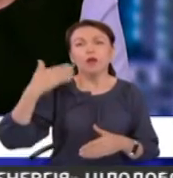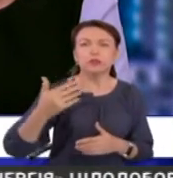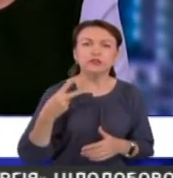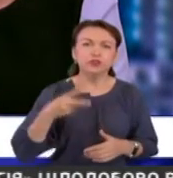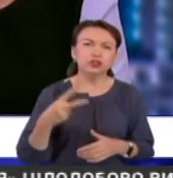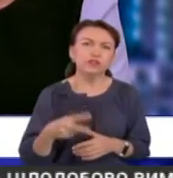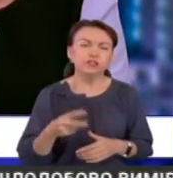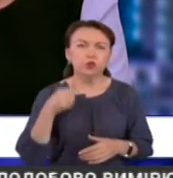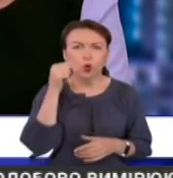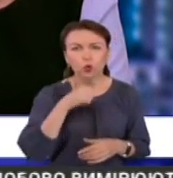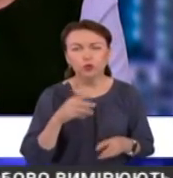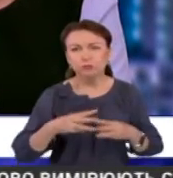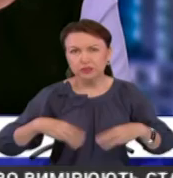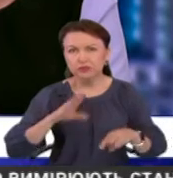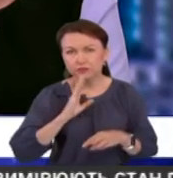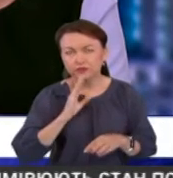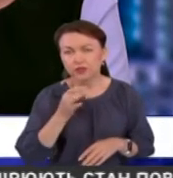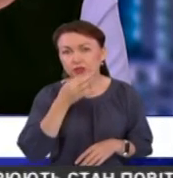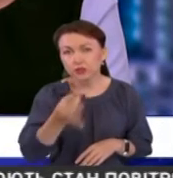року, міністр, здається, сказала, чи з